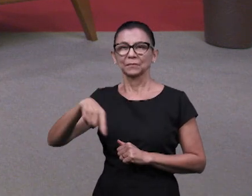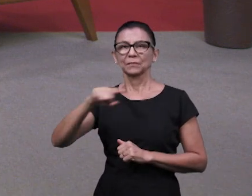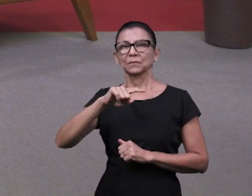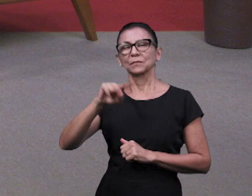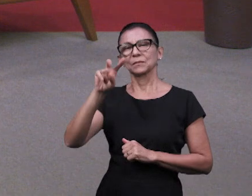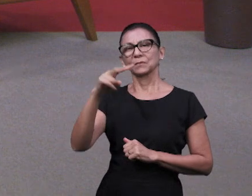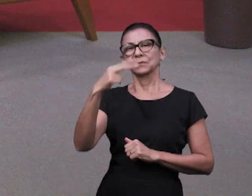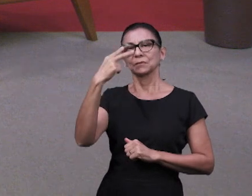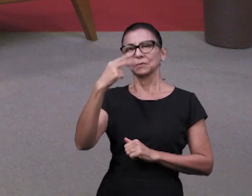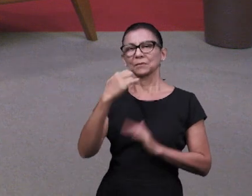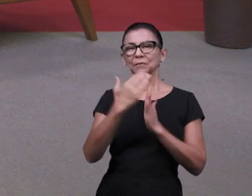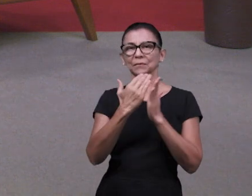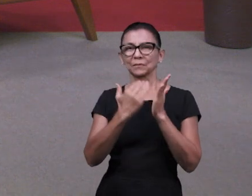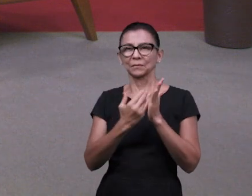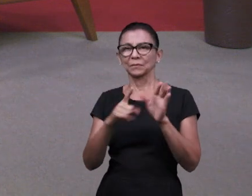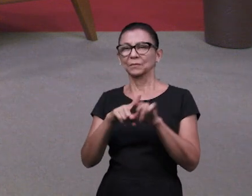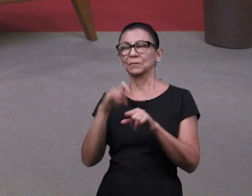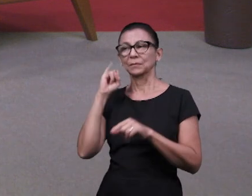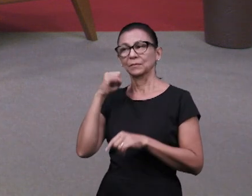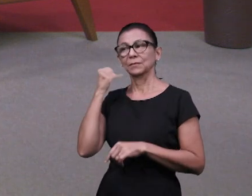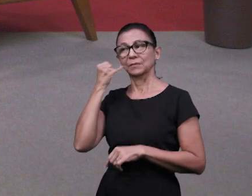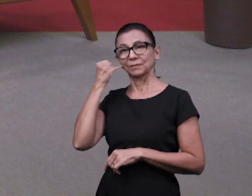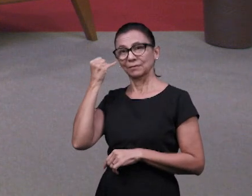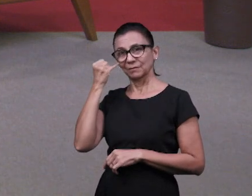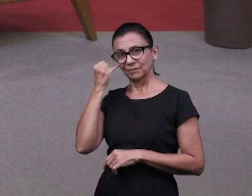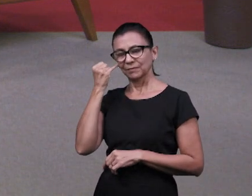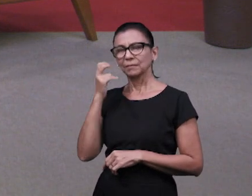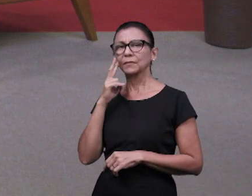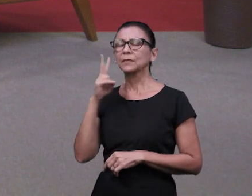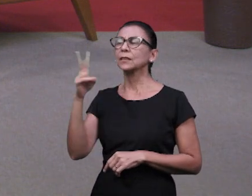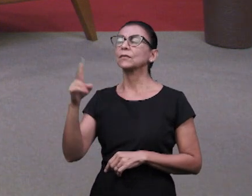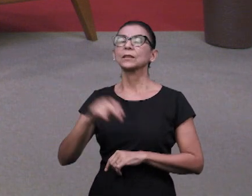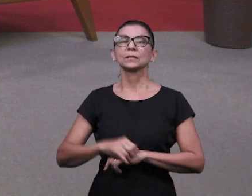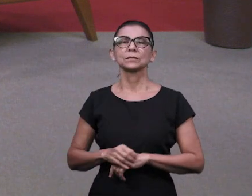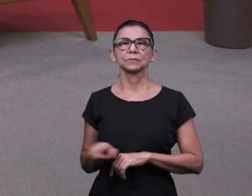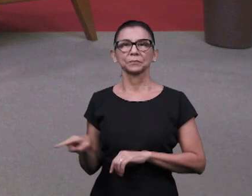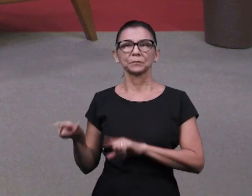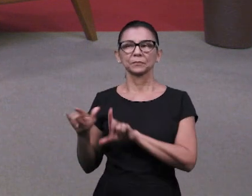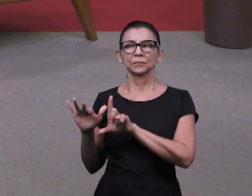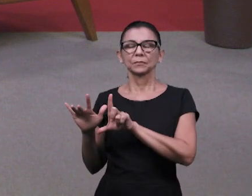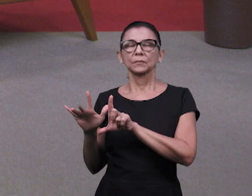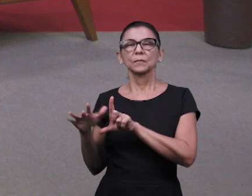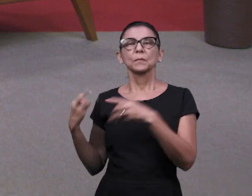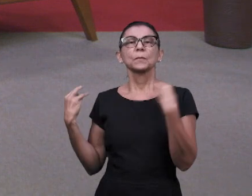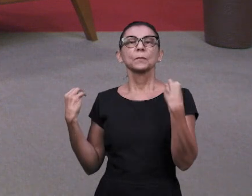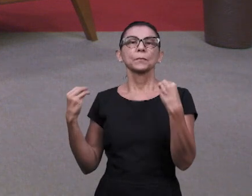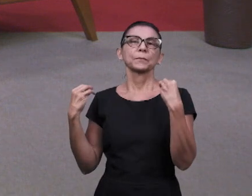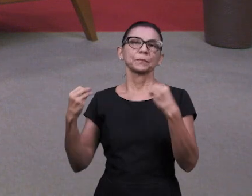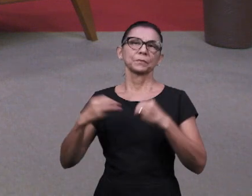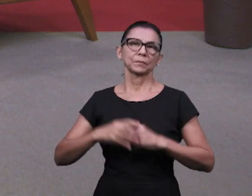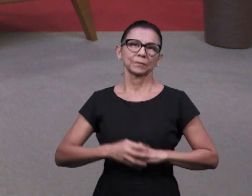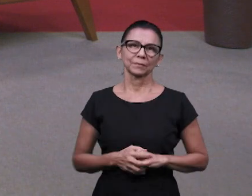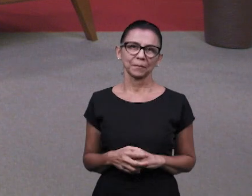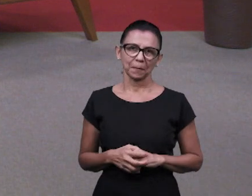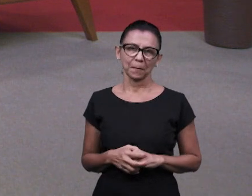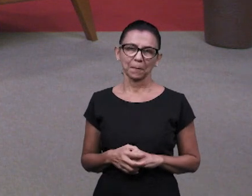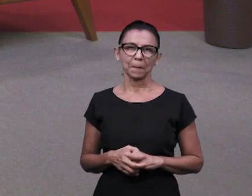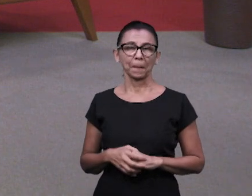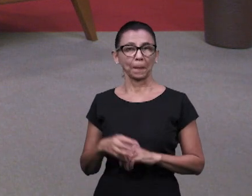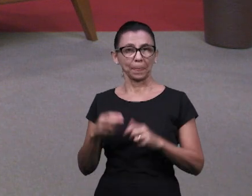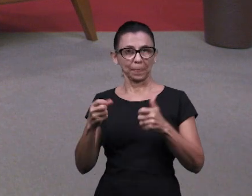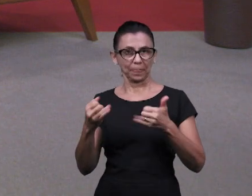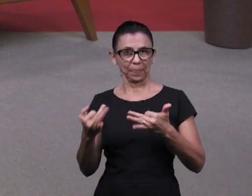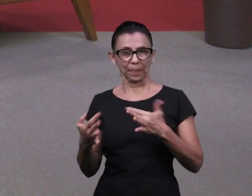Josias aussi. Amen. Vous voyez à l'écran un QR code. Il sert à quoi? Alors, si